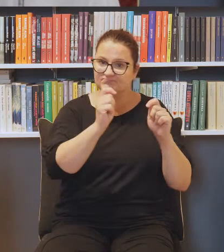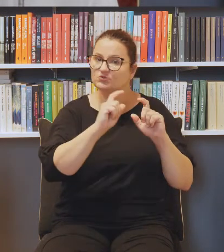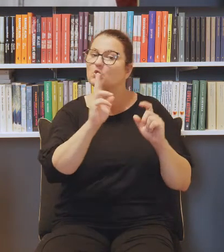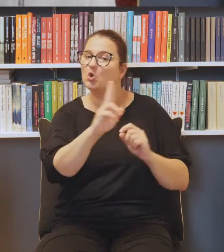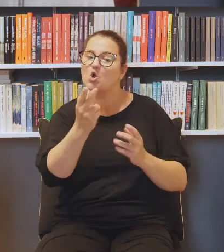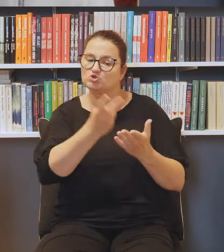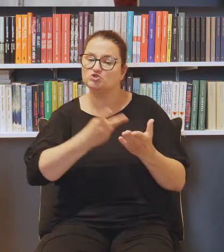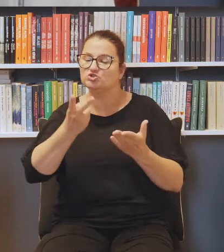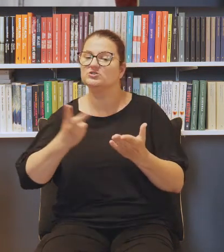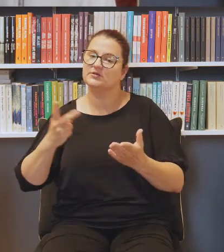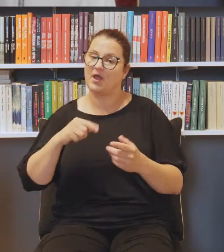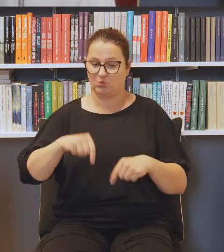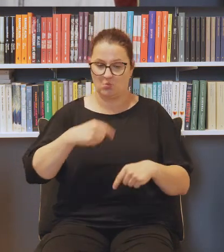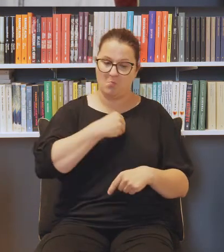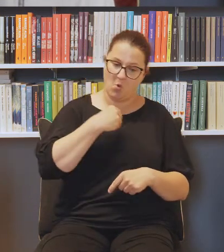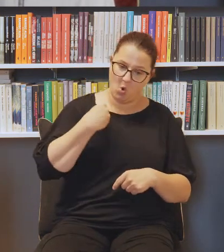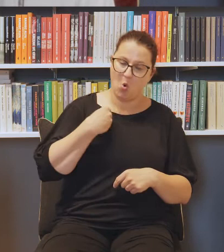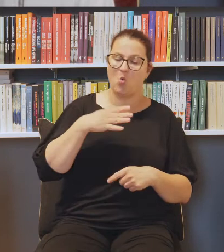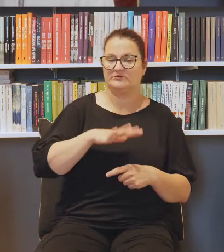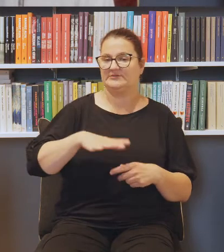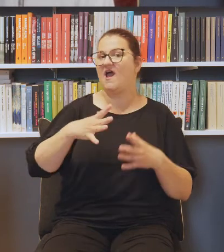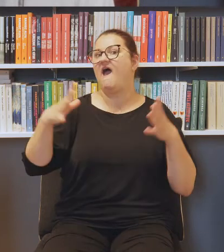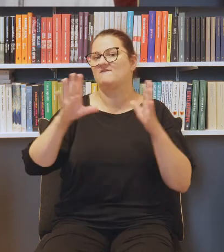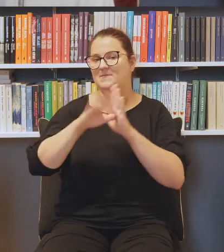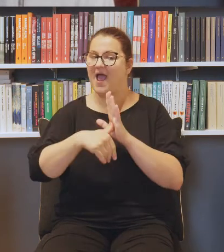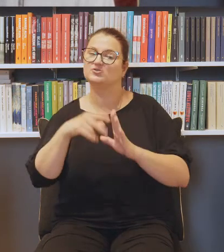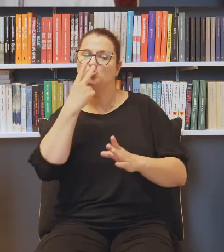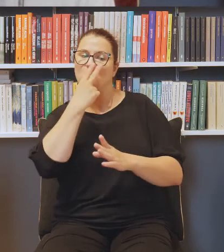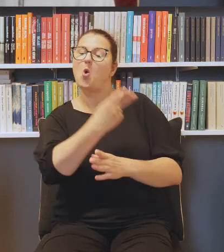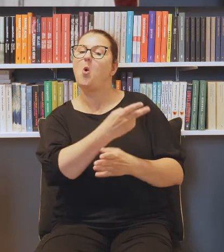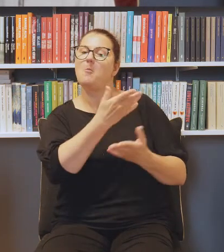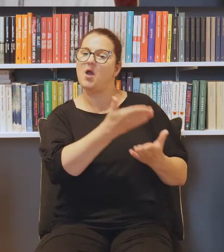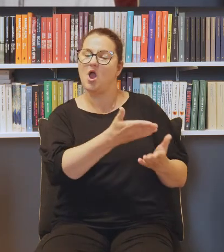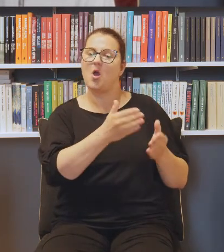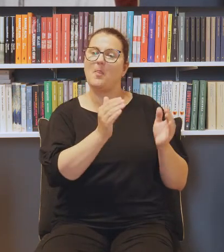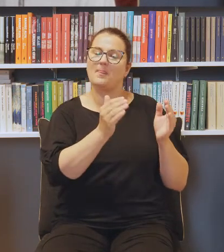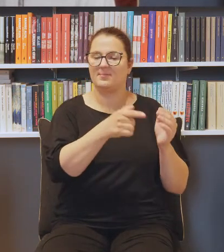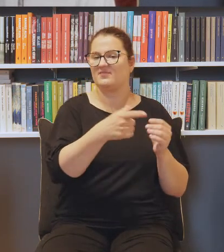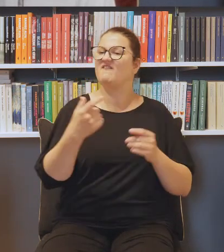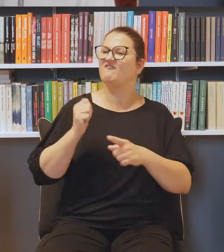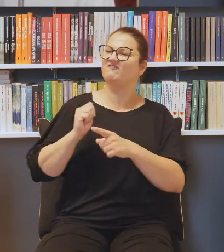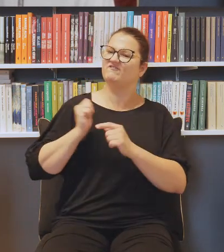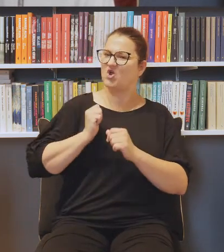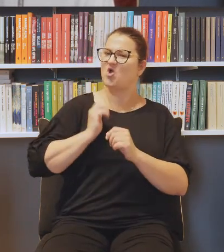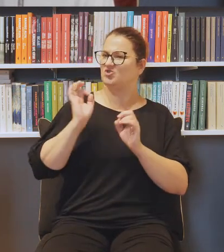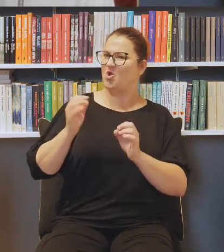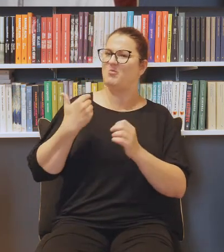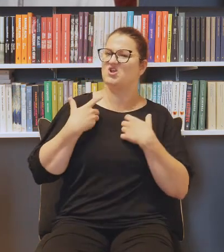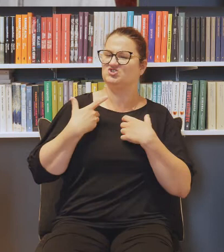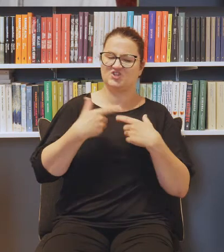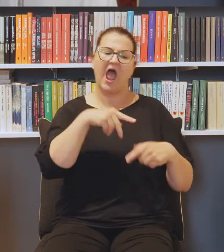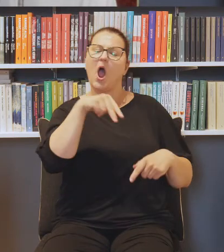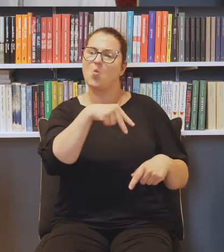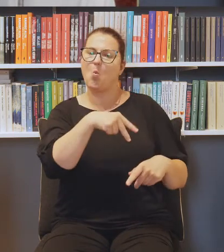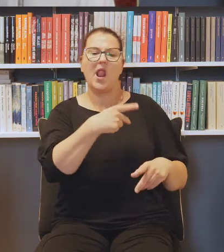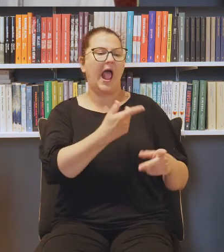czytelnikom i czytelniczkom z Polski, z takich dużych miast, że o, patrzcie, tu wy to sobie fajnie żyjecie, a tutaj Ula już